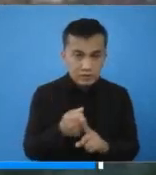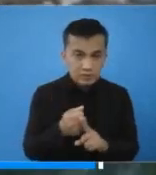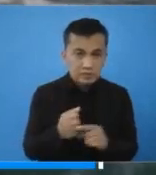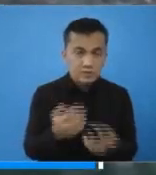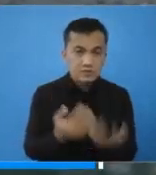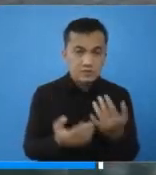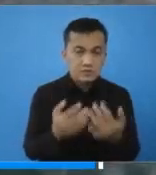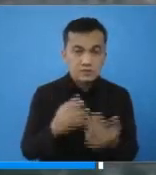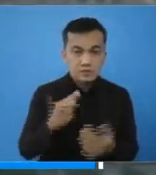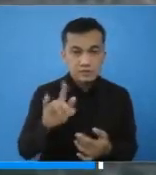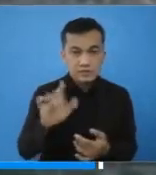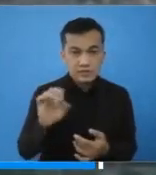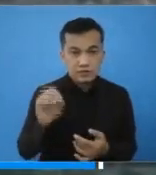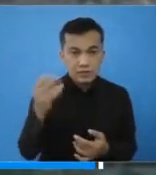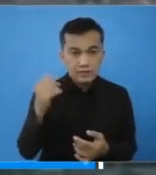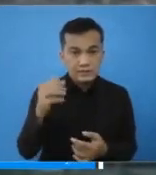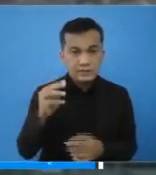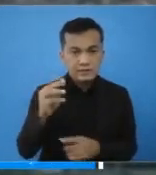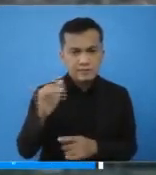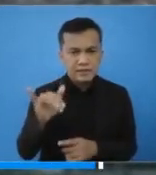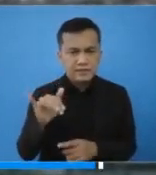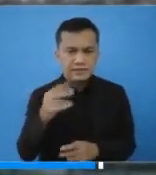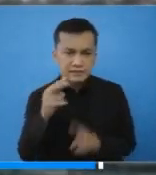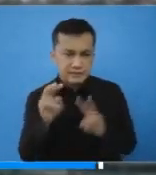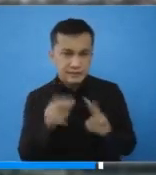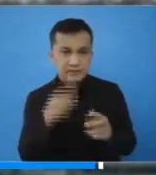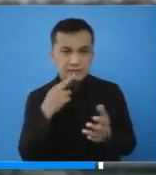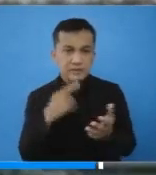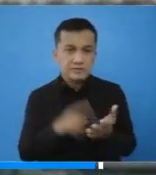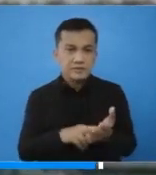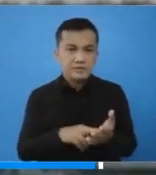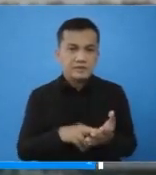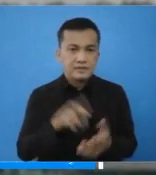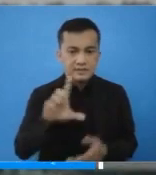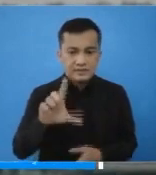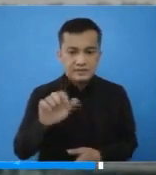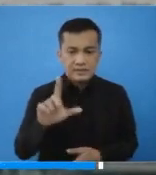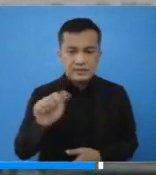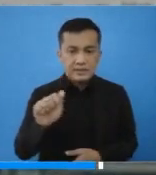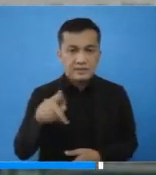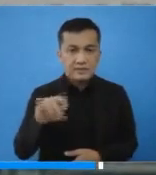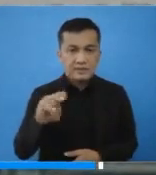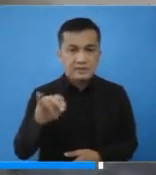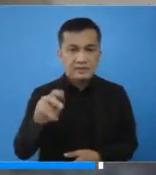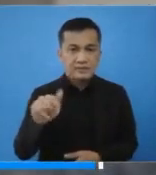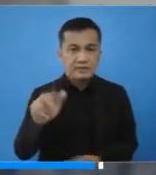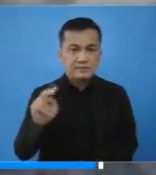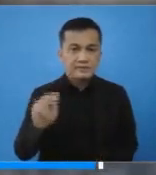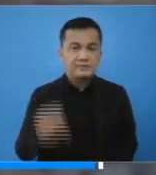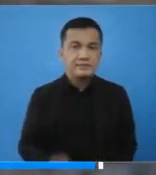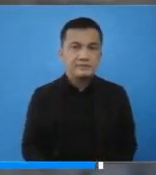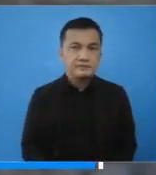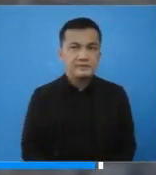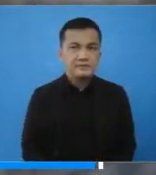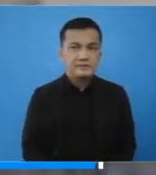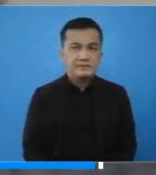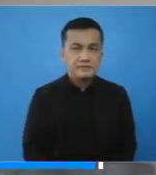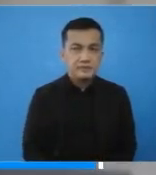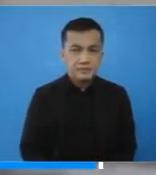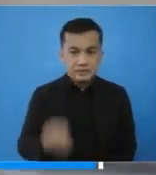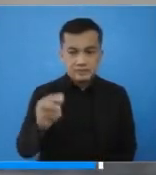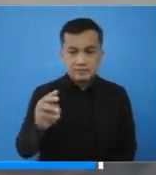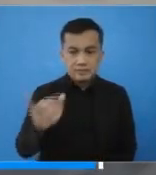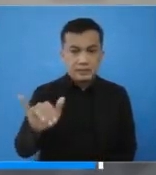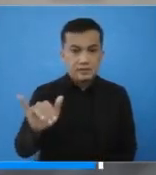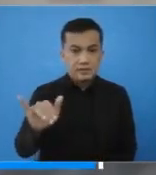May 26, nang matupok ang nasa 500 bahay sa Baseco compound sa Maynila. Higit 1,000 pamilya ang